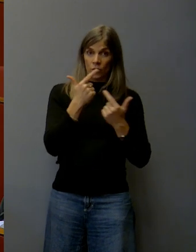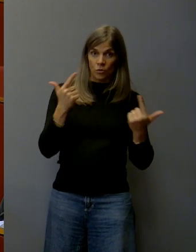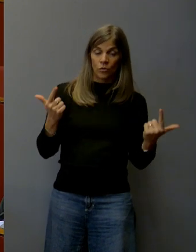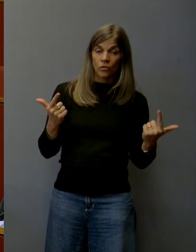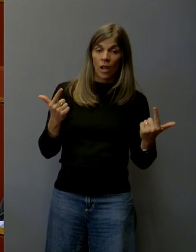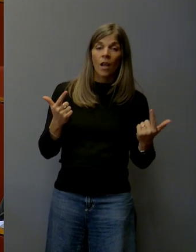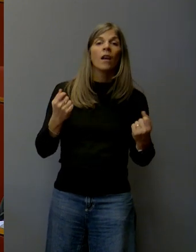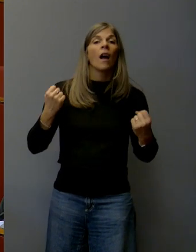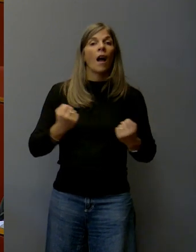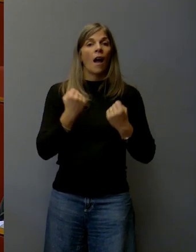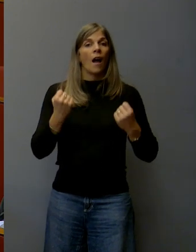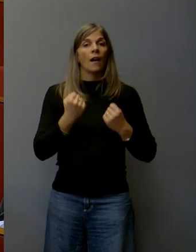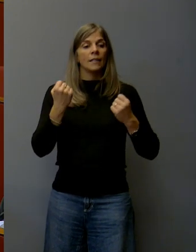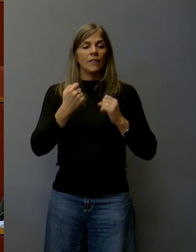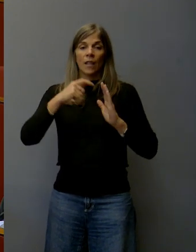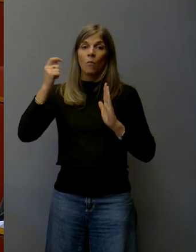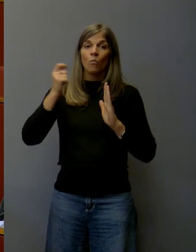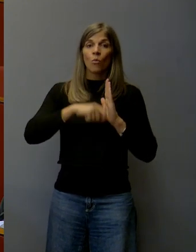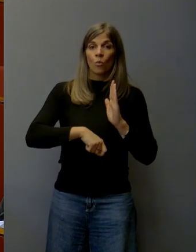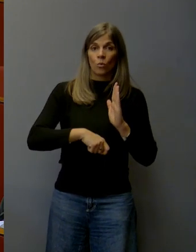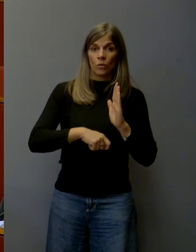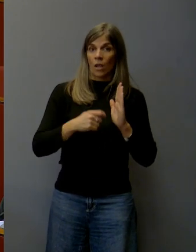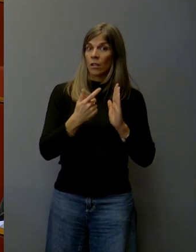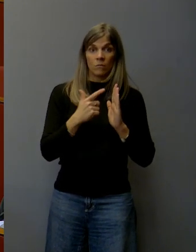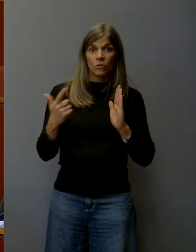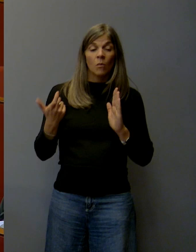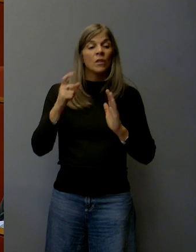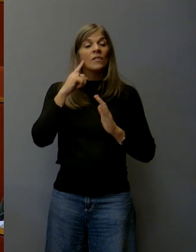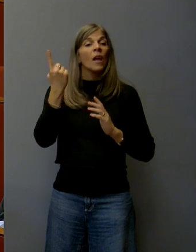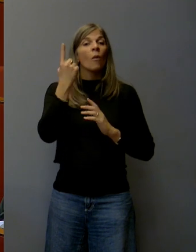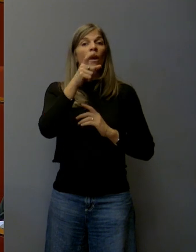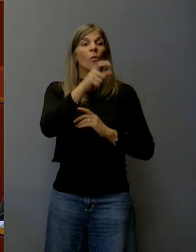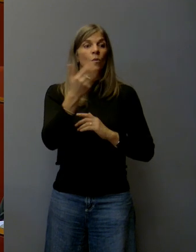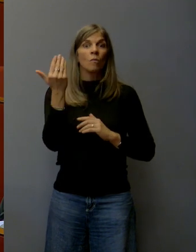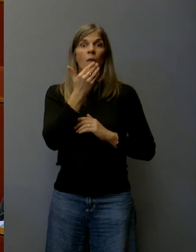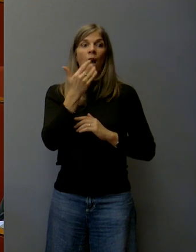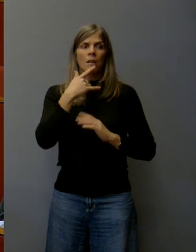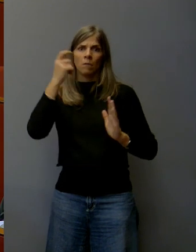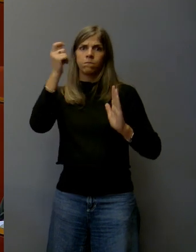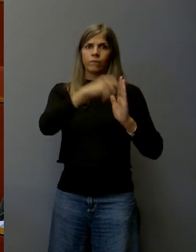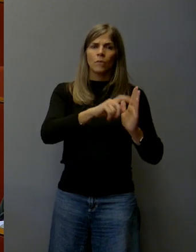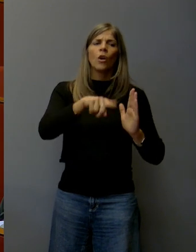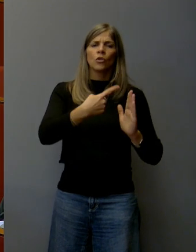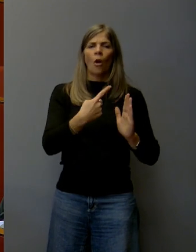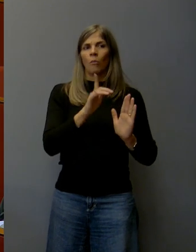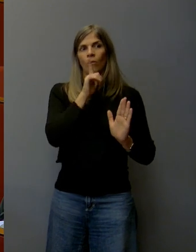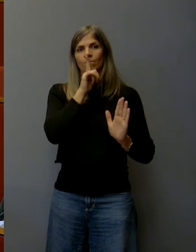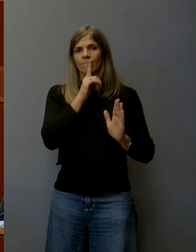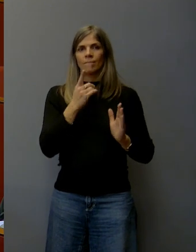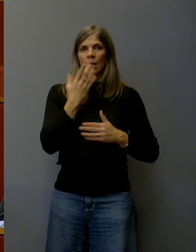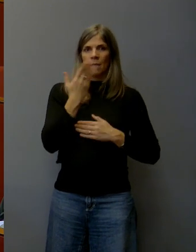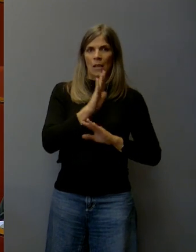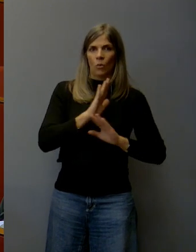non ci sono attività di sanzione perché se qualcuno sbaglia Magari se lo sanzioniamo non sbaglia più non ci sono